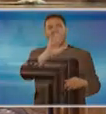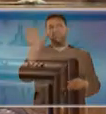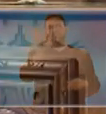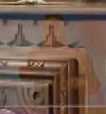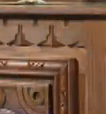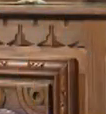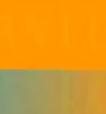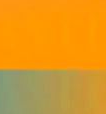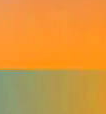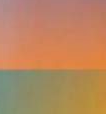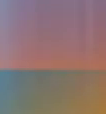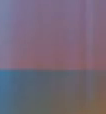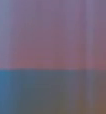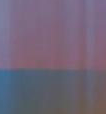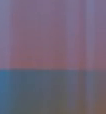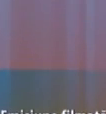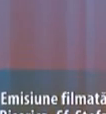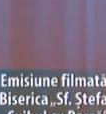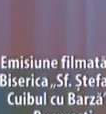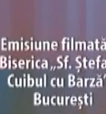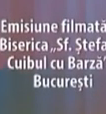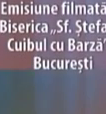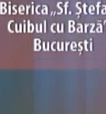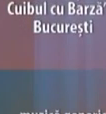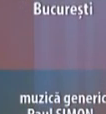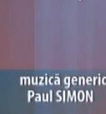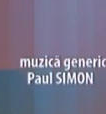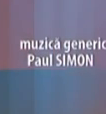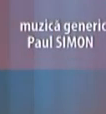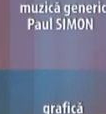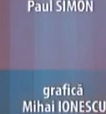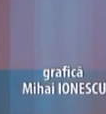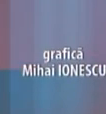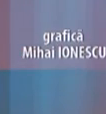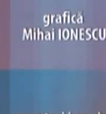Giurgiului. La revedere!